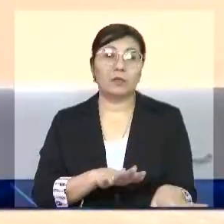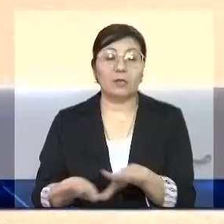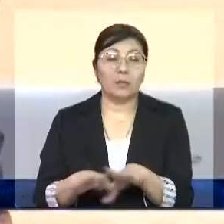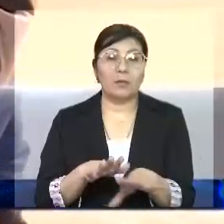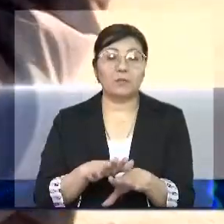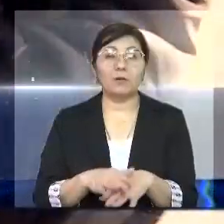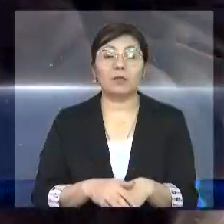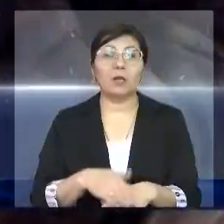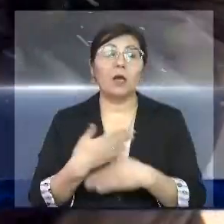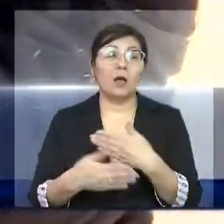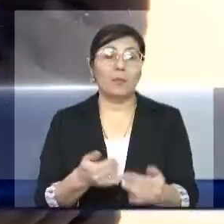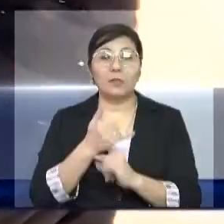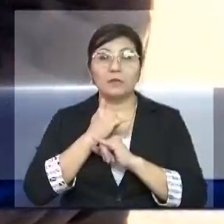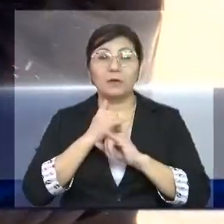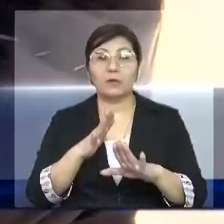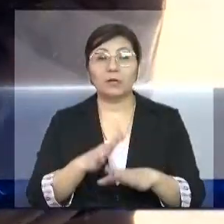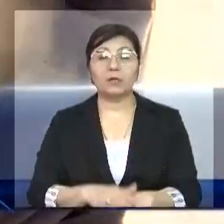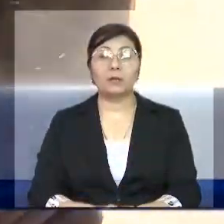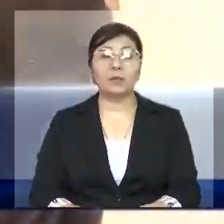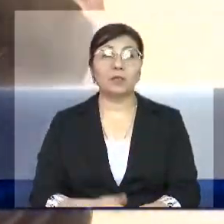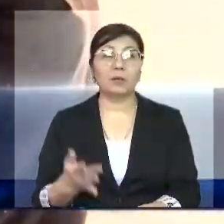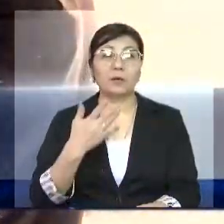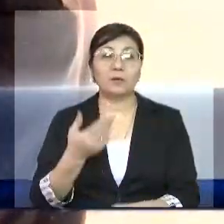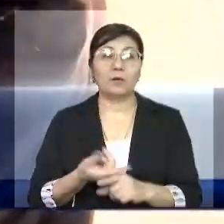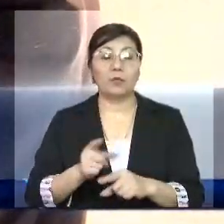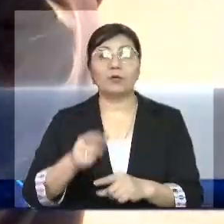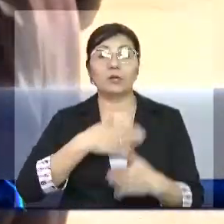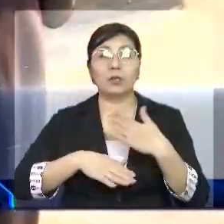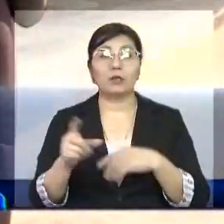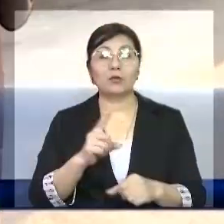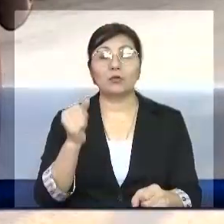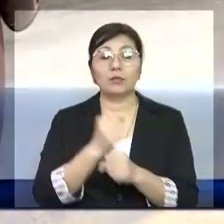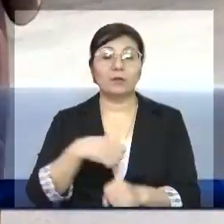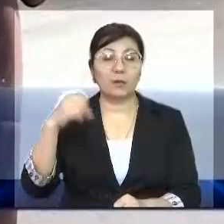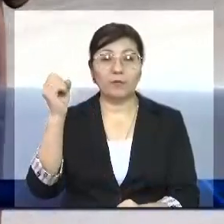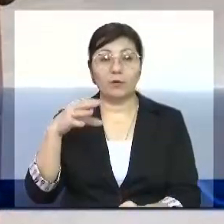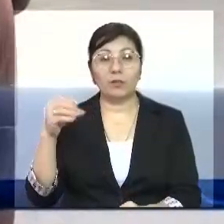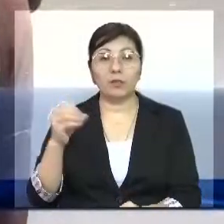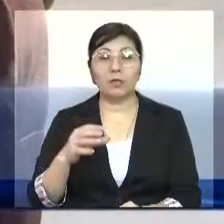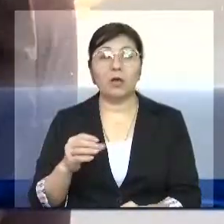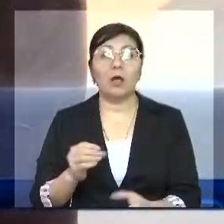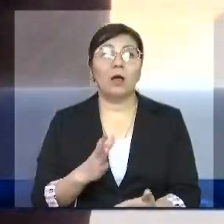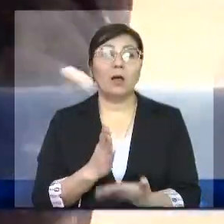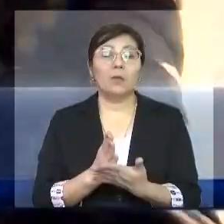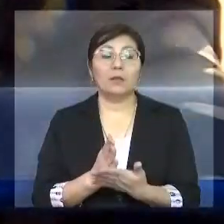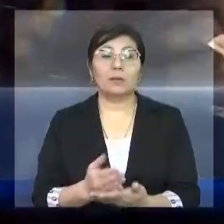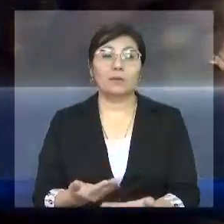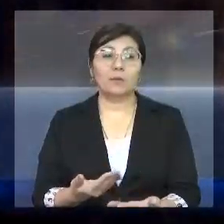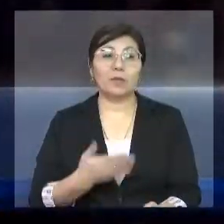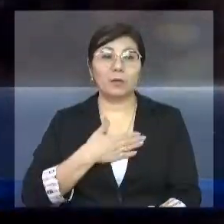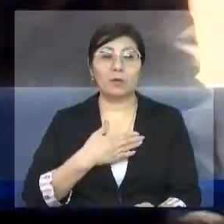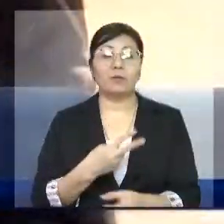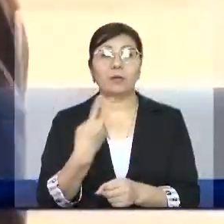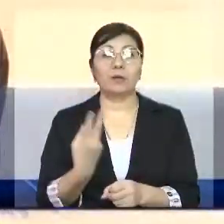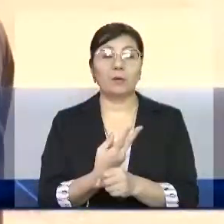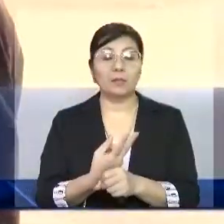ходим еле-еле, а еще и машины пролетают все время. Очень рада, что установили светофор. Быстрее бы подключили теперь. Меня тут два